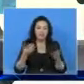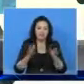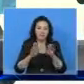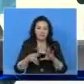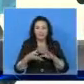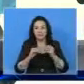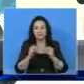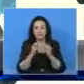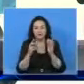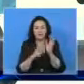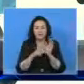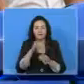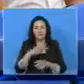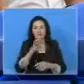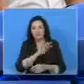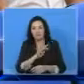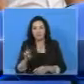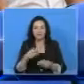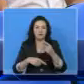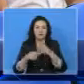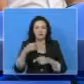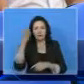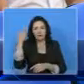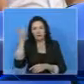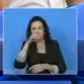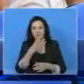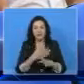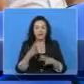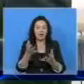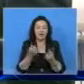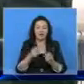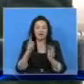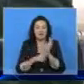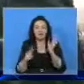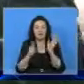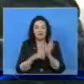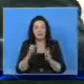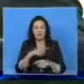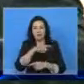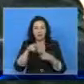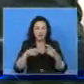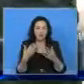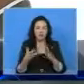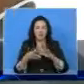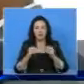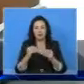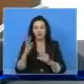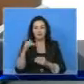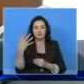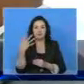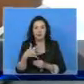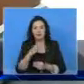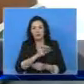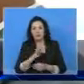участков на общую сумму 17 миллионов тенге к слову в прошлом году безвозмездные Гранты получили 77 тимерских предпринимателей на общую сумму 45